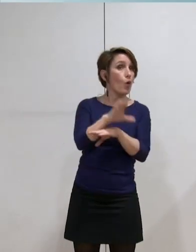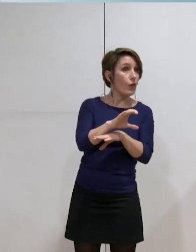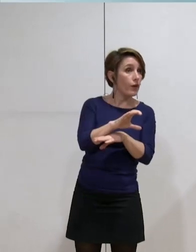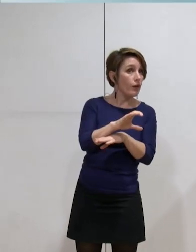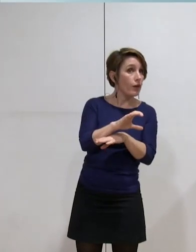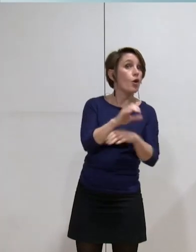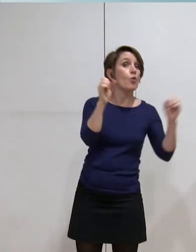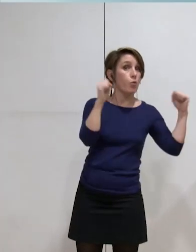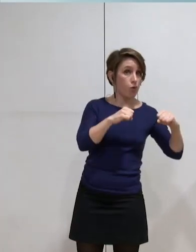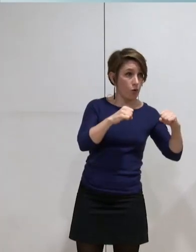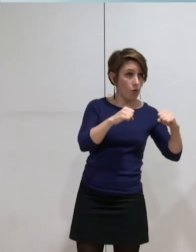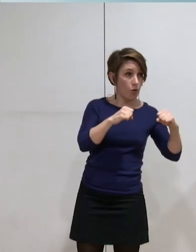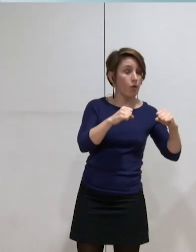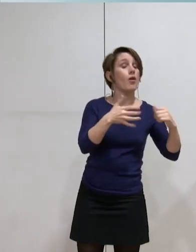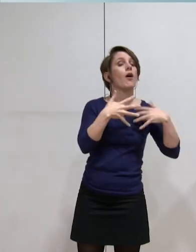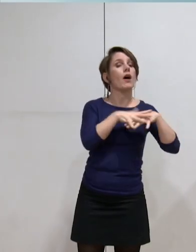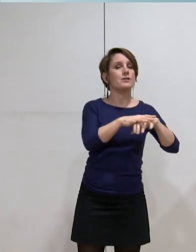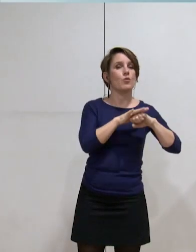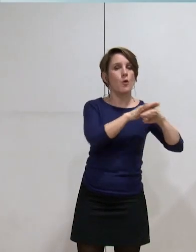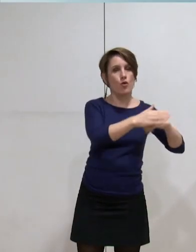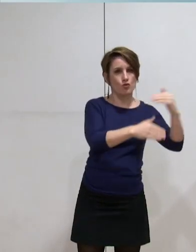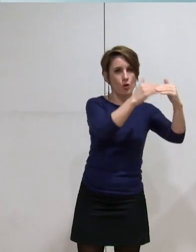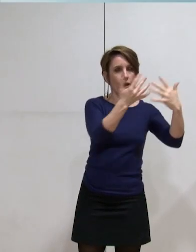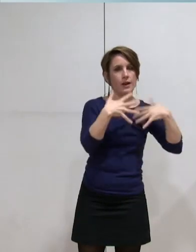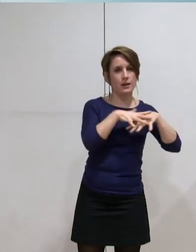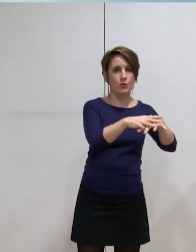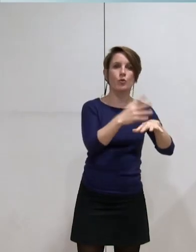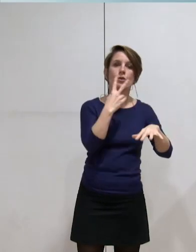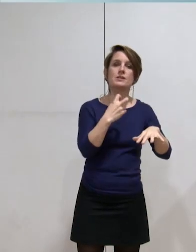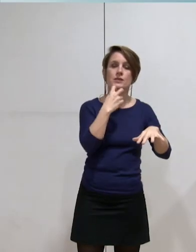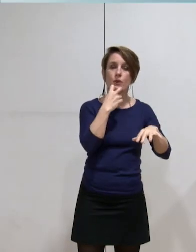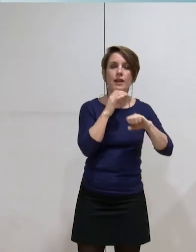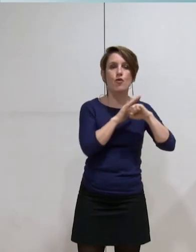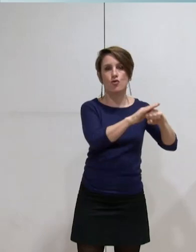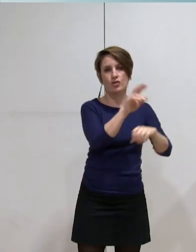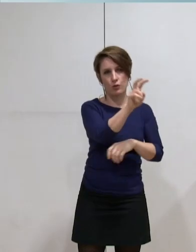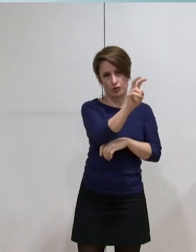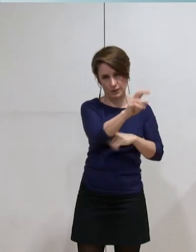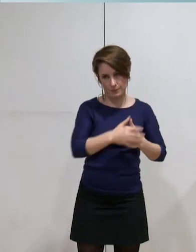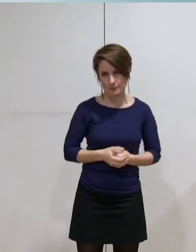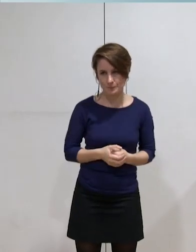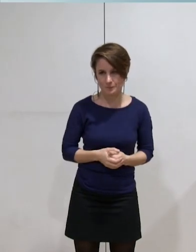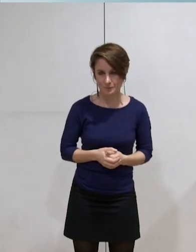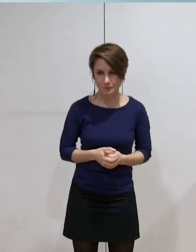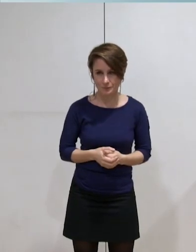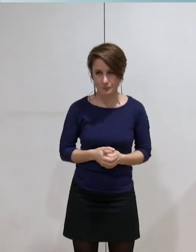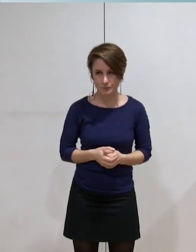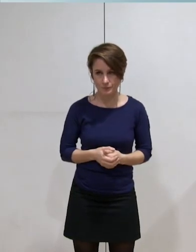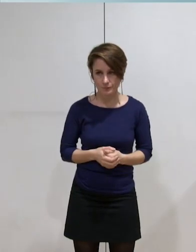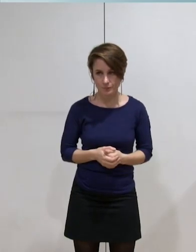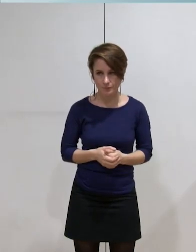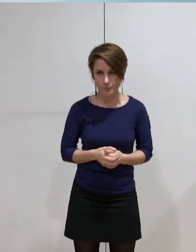contre et qui vote pour rassemblement de gauche et de progrès rassemblement citoyen de la gauche et écologistes